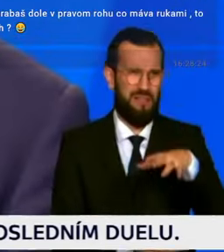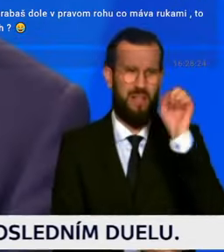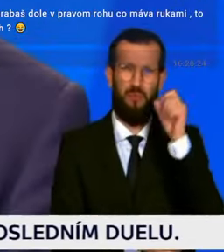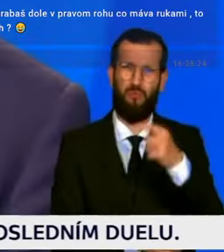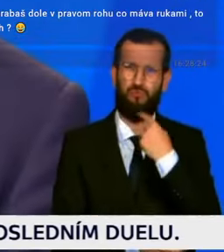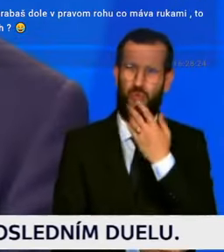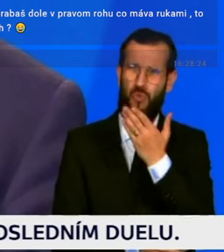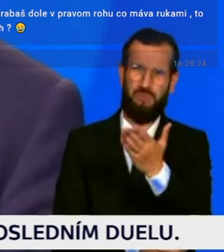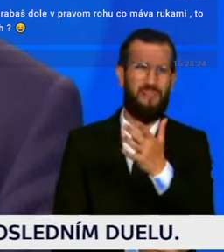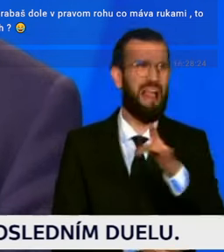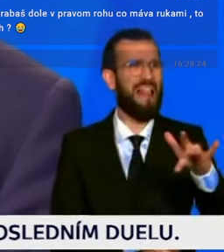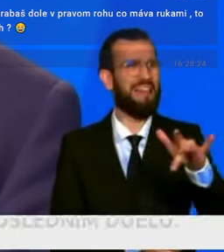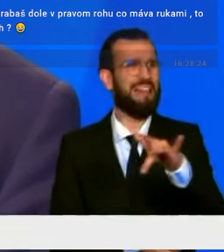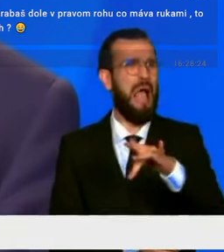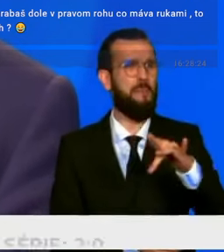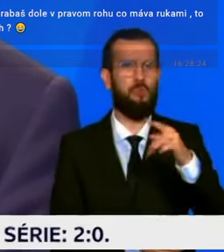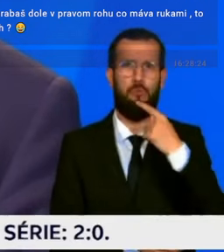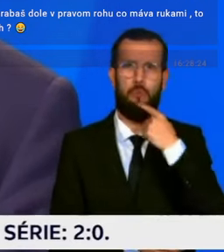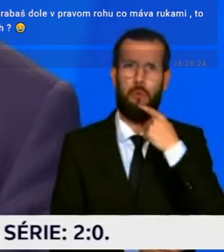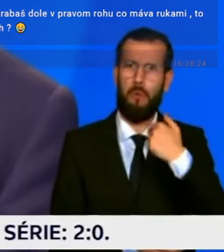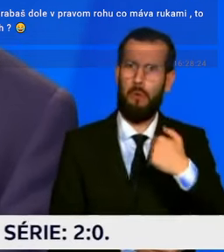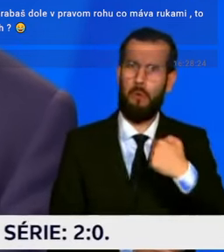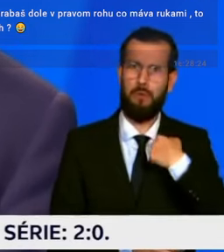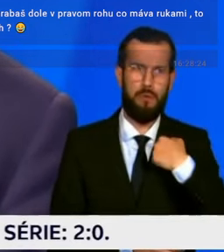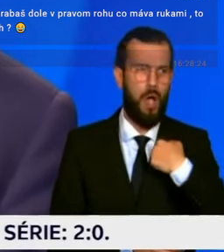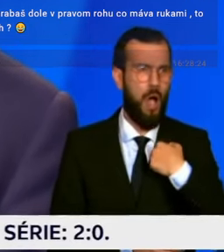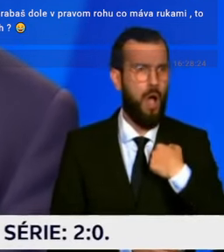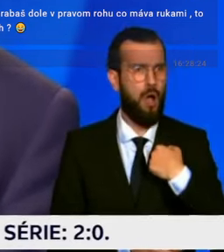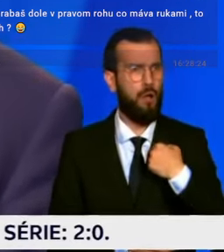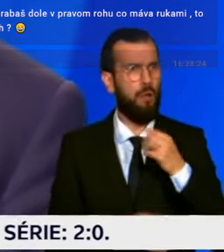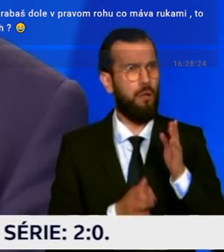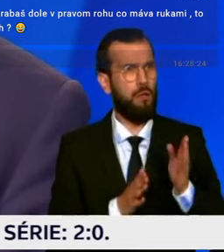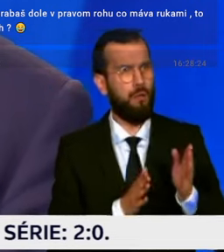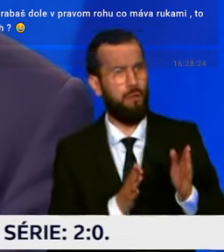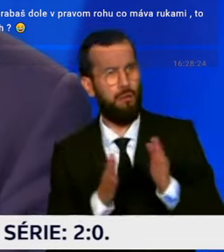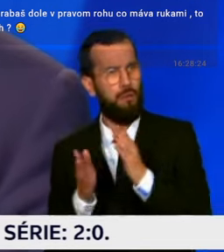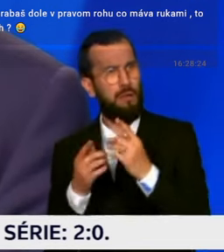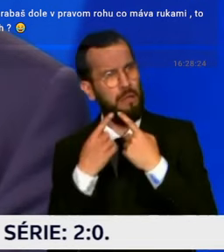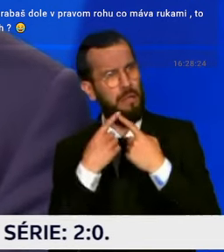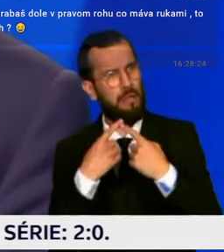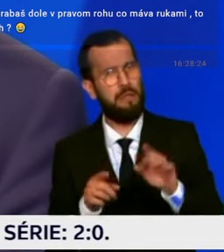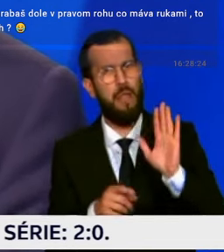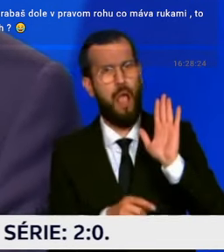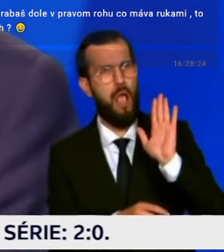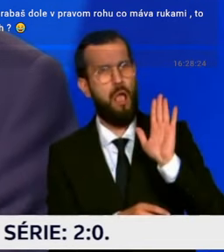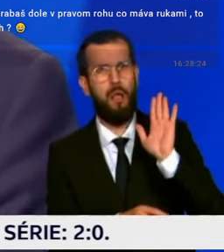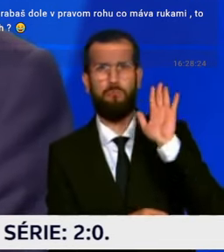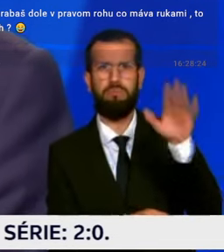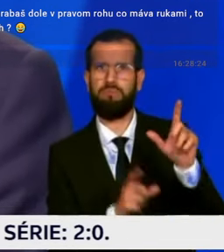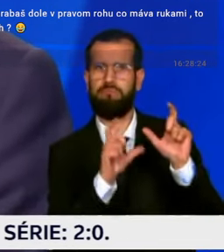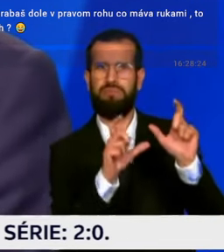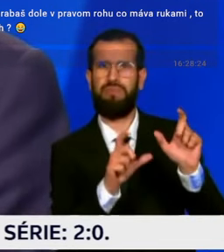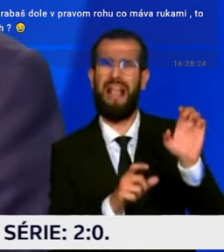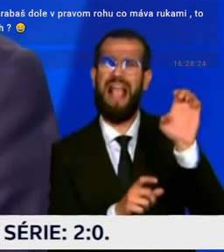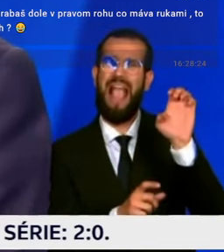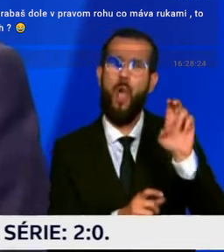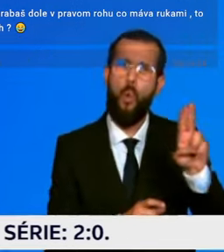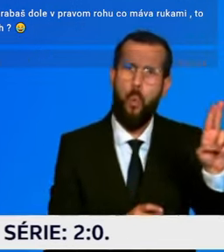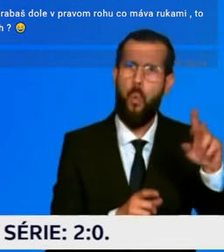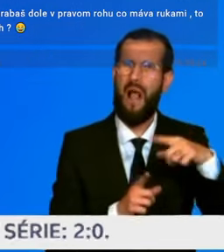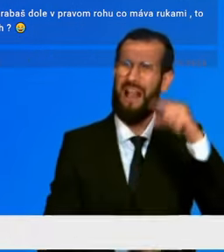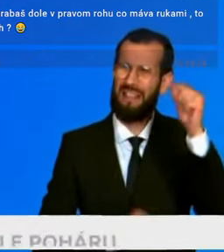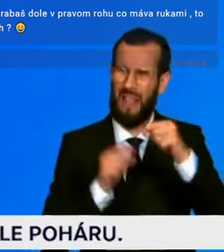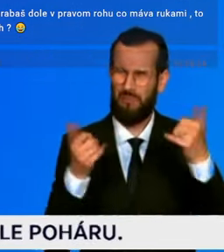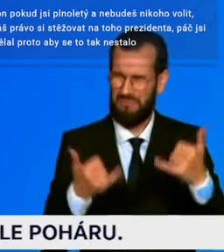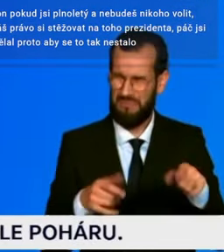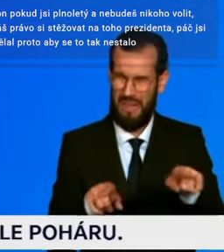rozprávate na tých námestiach že ja by som otočil Slovensko iným kurzorom ako smerom Európskej únie alebo nato fakt tomu nerozumiem aj dnes to také